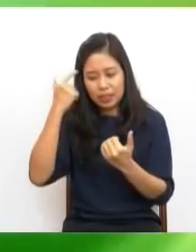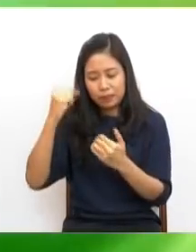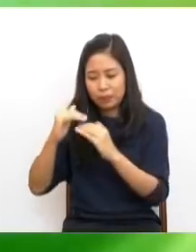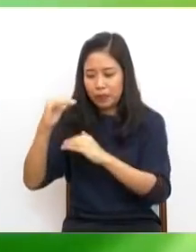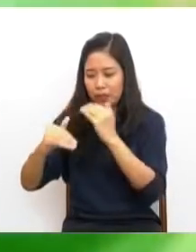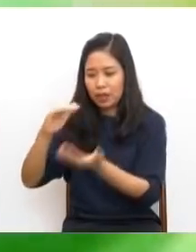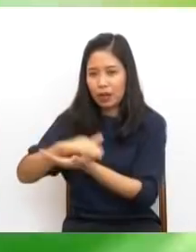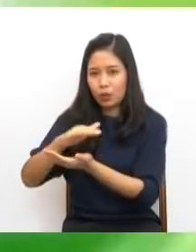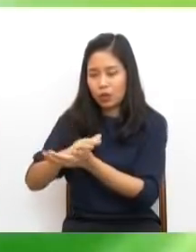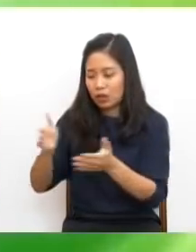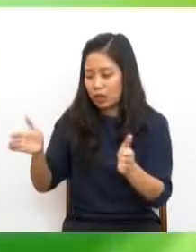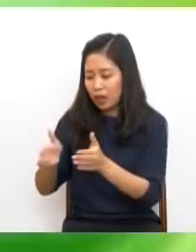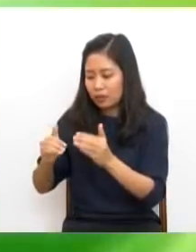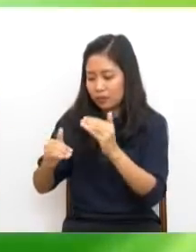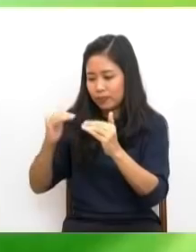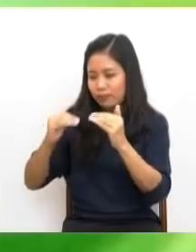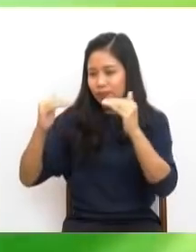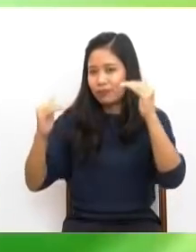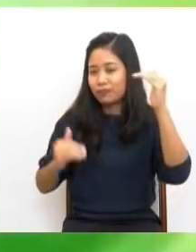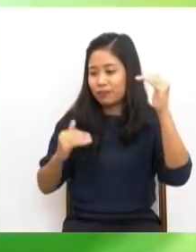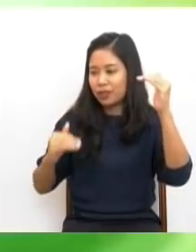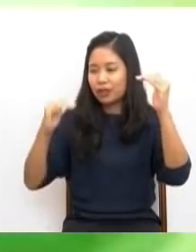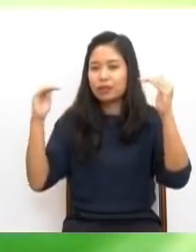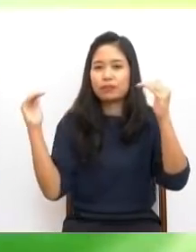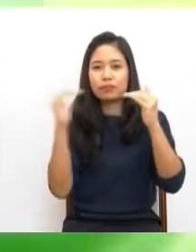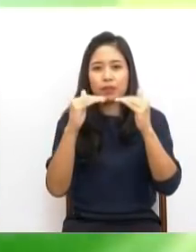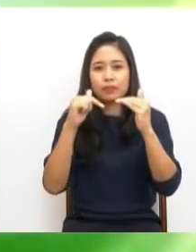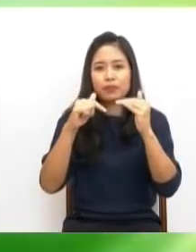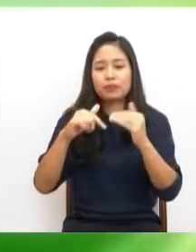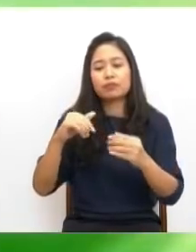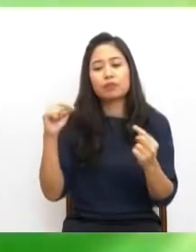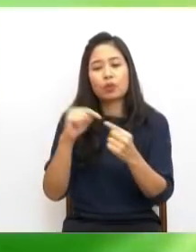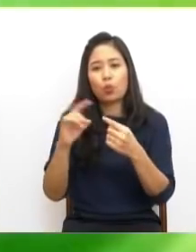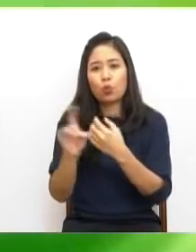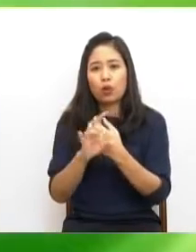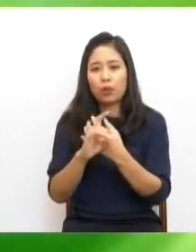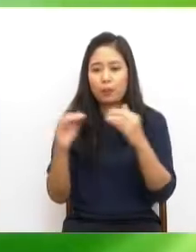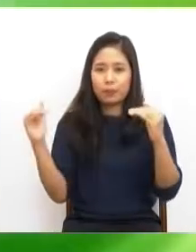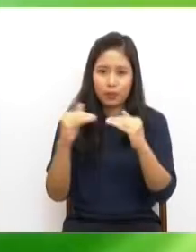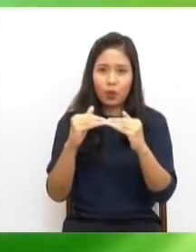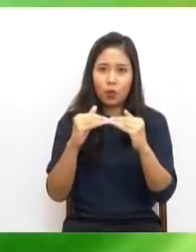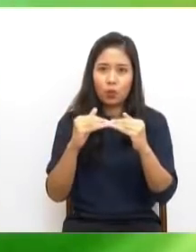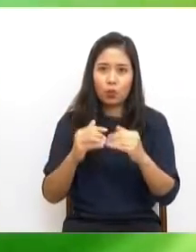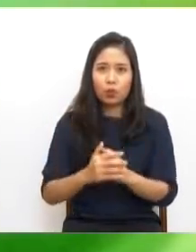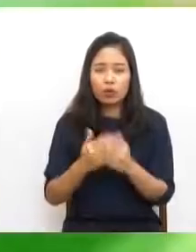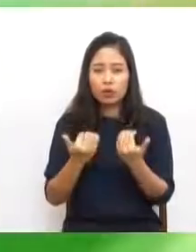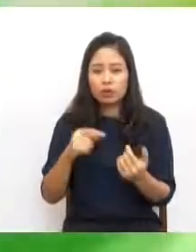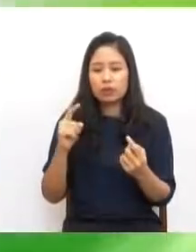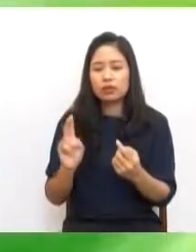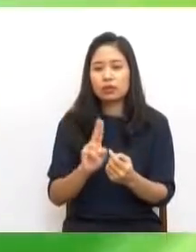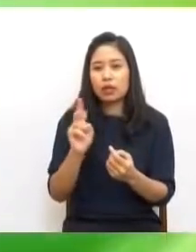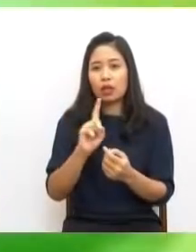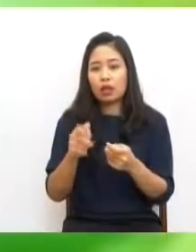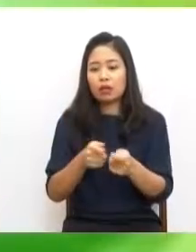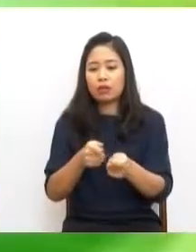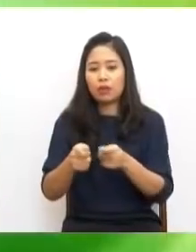ยผมให้แนวคิดว่าที่ผมบอกว่าใช้โรงเรียนเป็นฐานใช้นวัตกรรมขับเคลื่อนหรือใช้พื้นที่เป็นฐานใช้นวัต